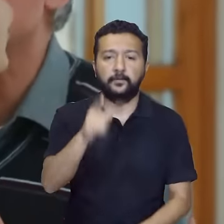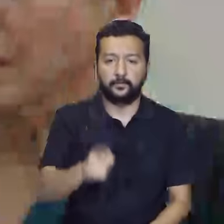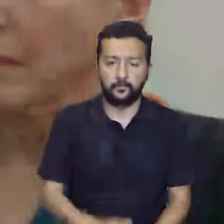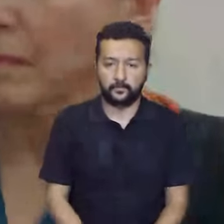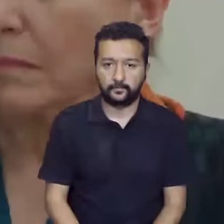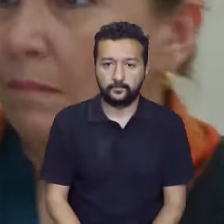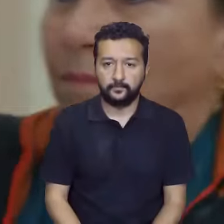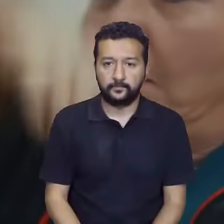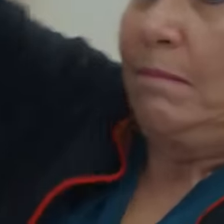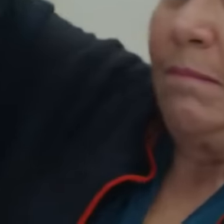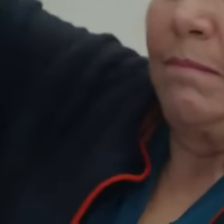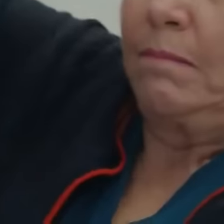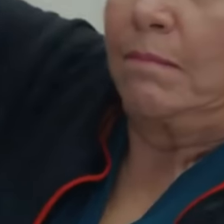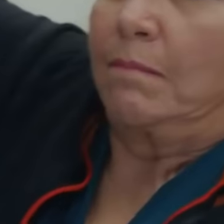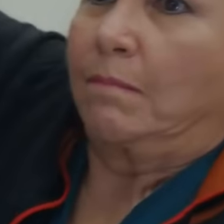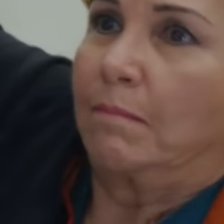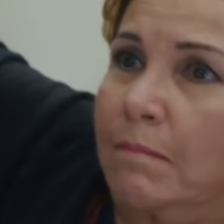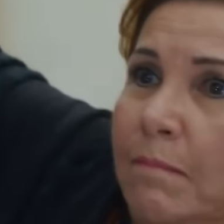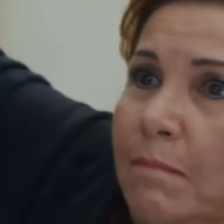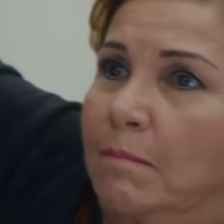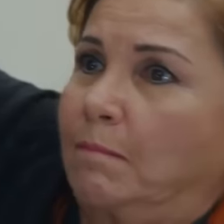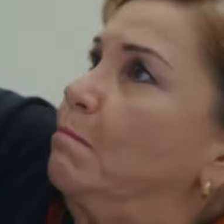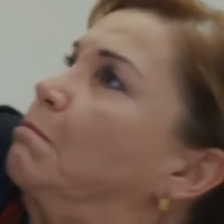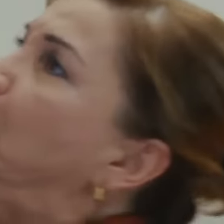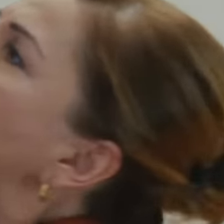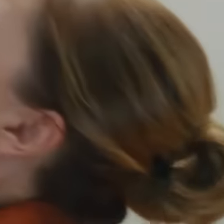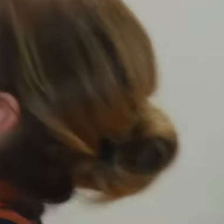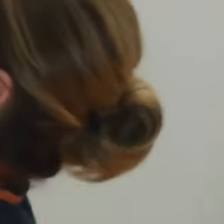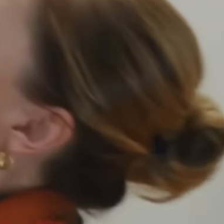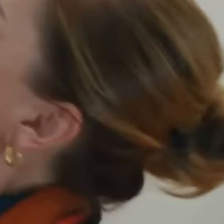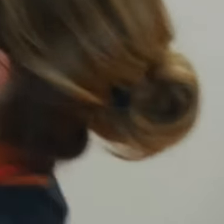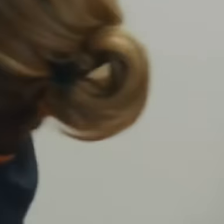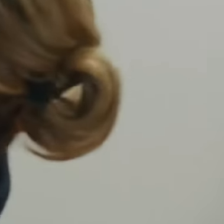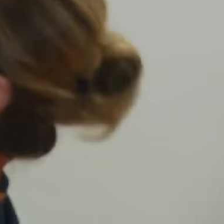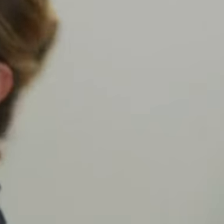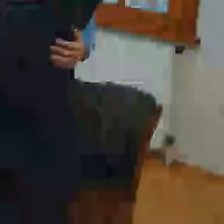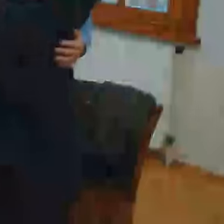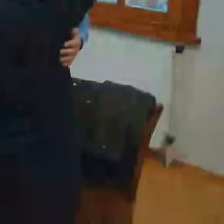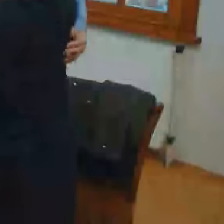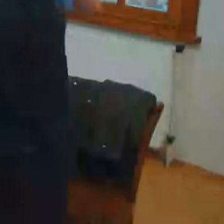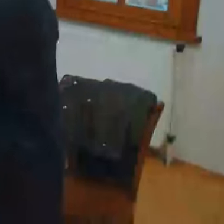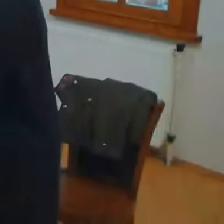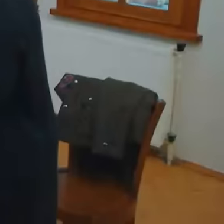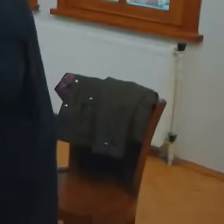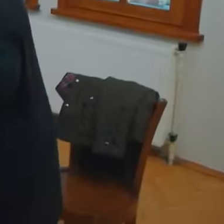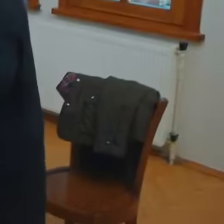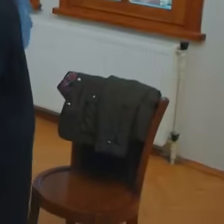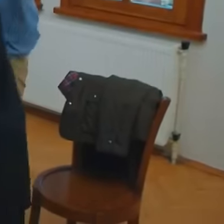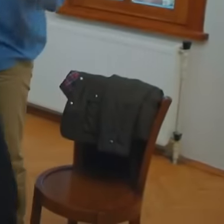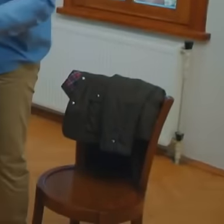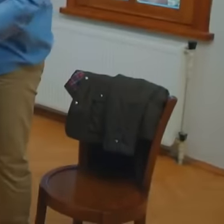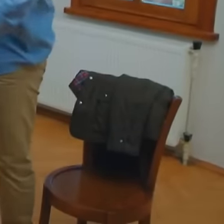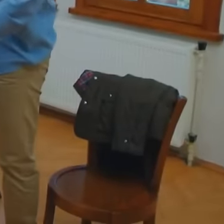Münir Itır'la öpüşüp vedalaşırken Adile kıskanıp elini Tarık'ın omzuna atarak eğdi. Önden